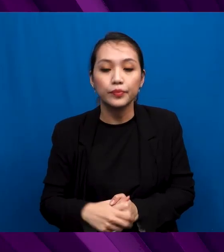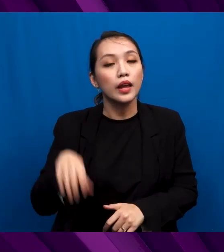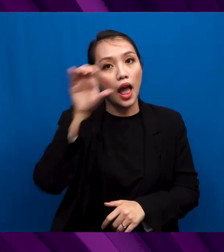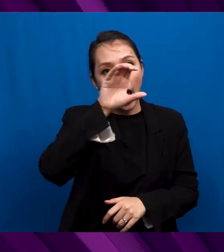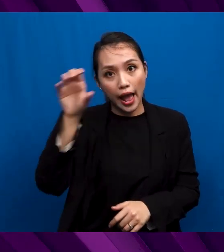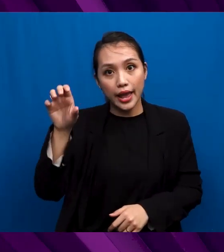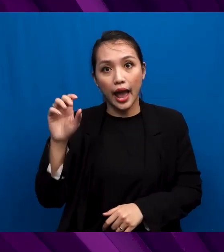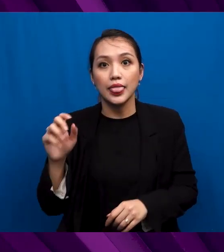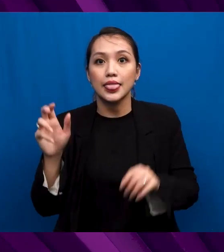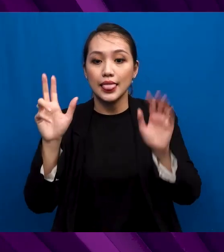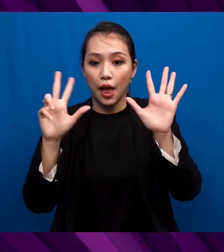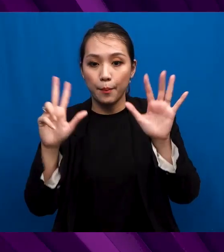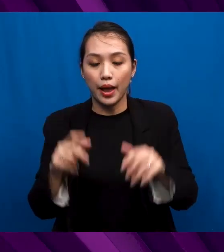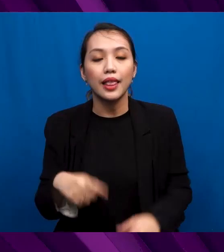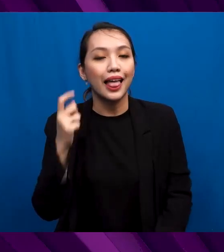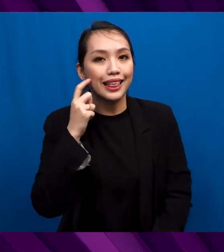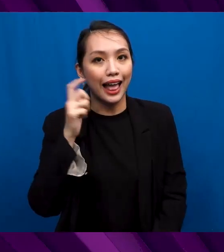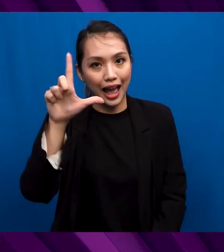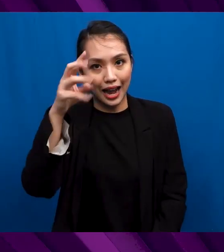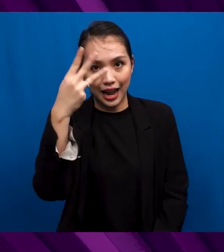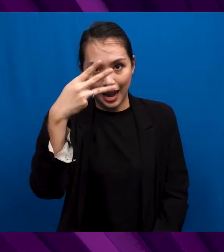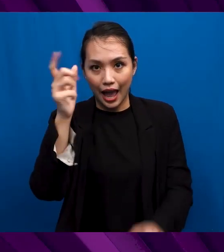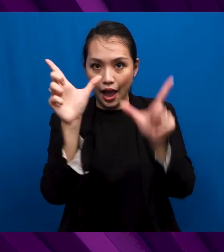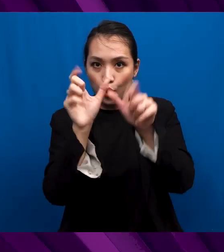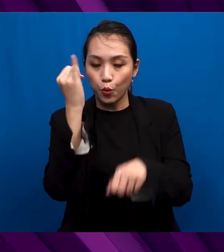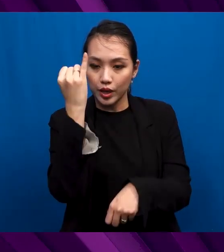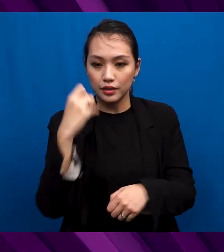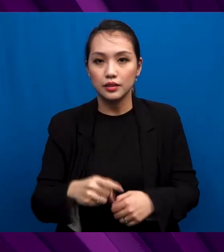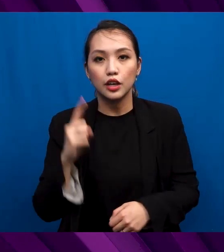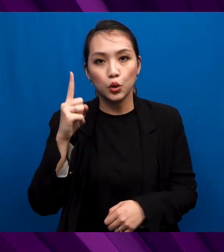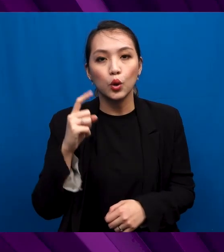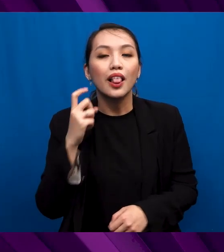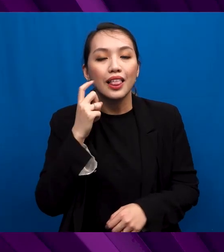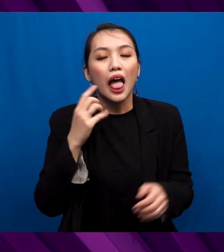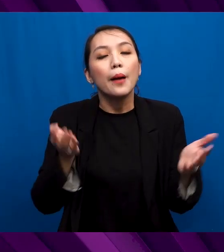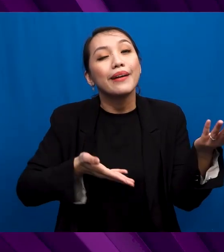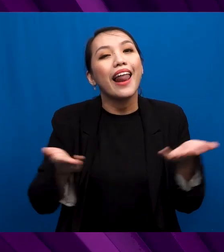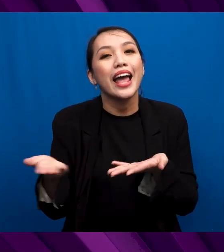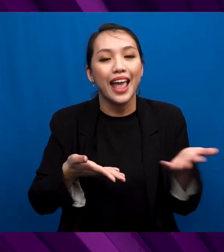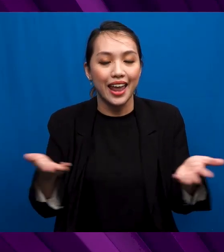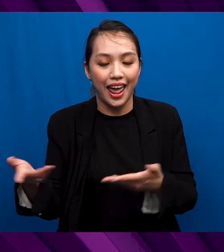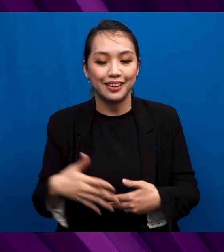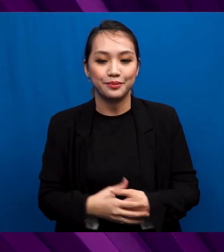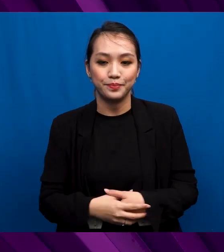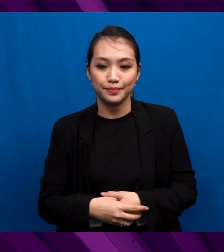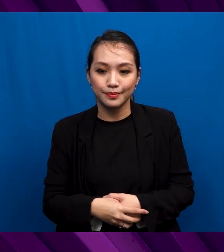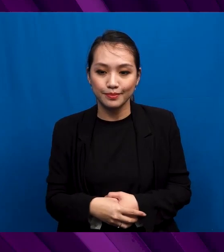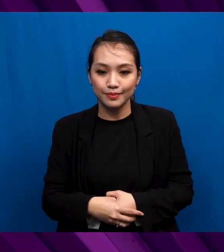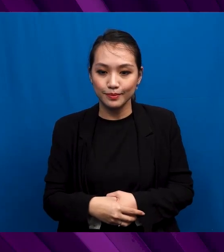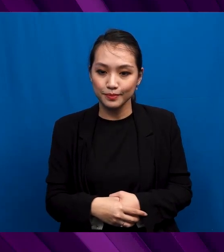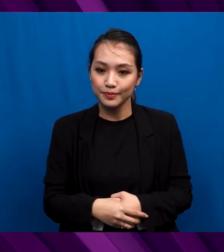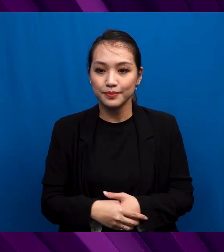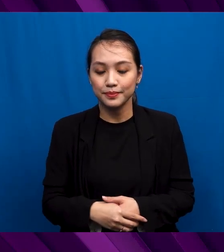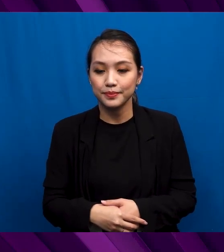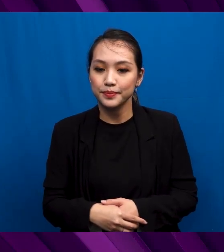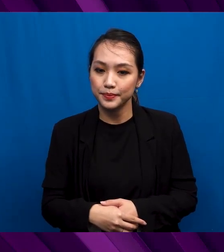sekali lagi tentang Lewi, ia berkata, biarlah Tumim dan Urimmu menjadi kepunyaan orang yang kau kasihi, yang telah kau coba di masa dengan